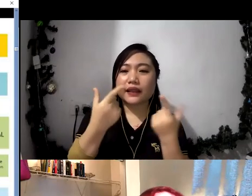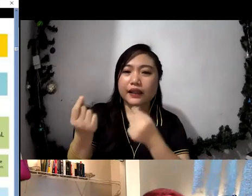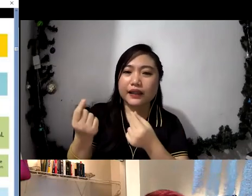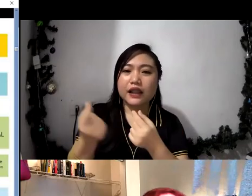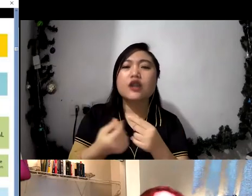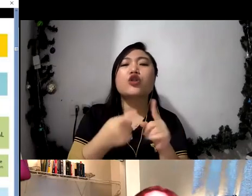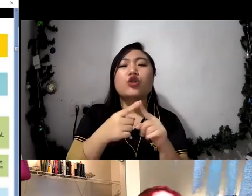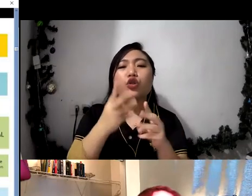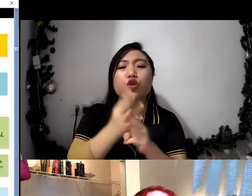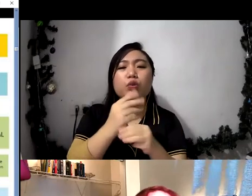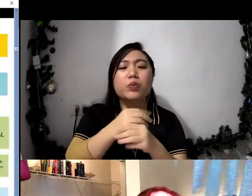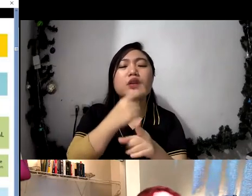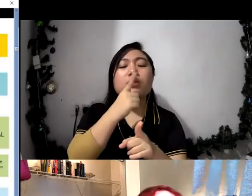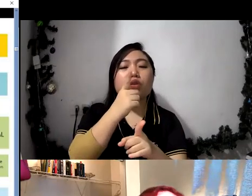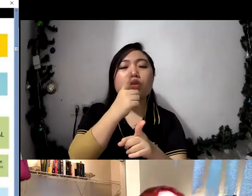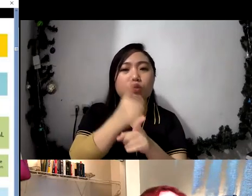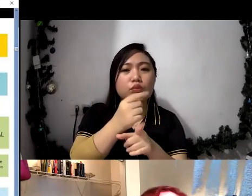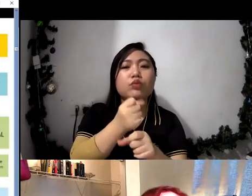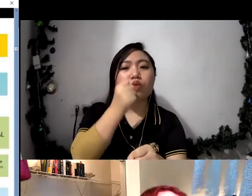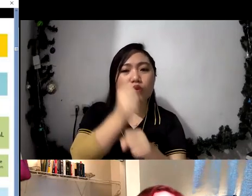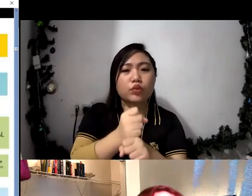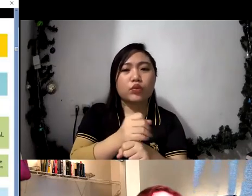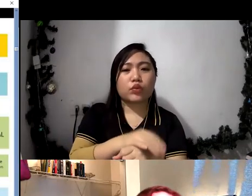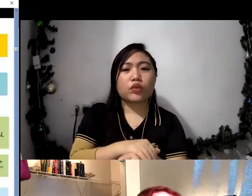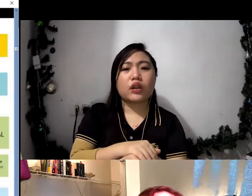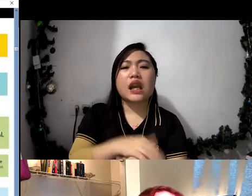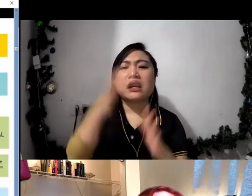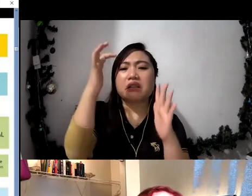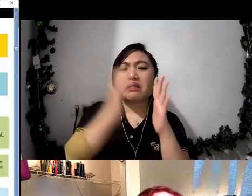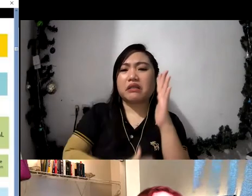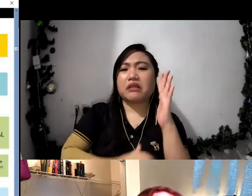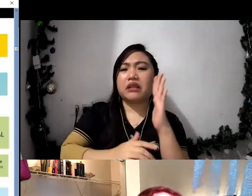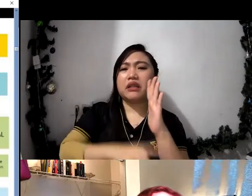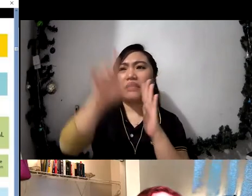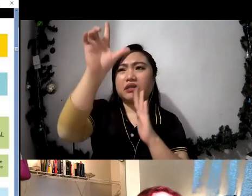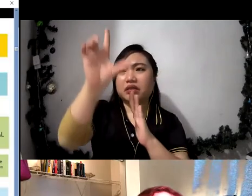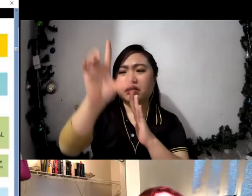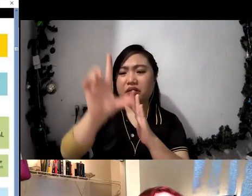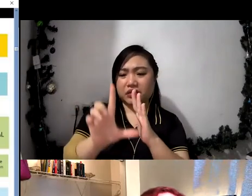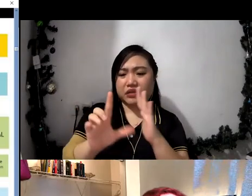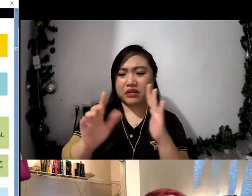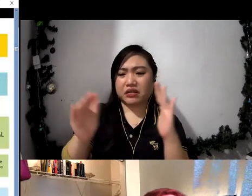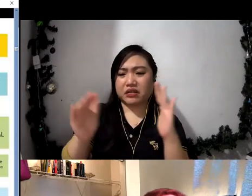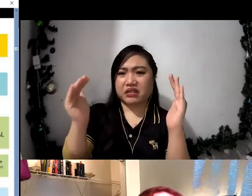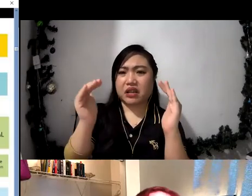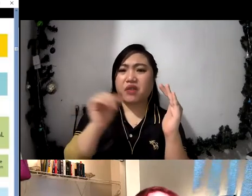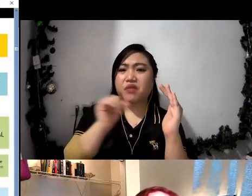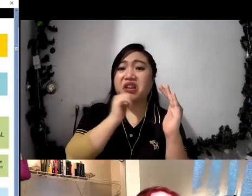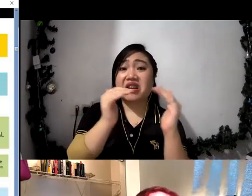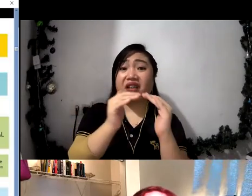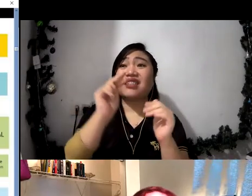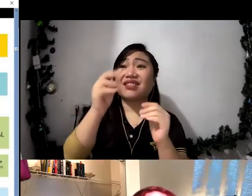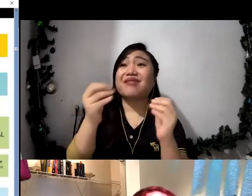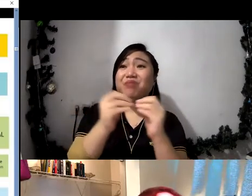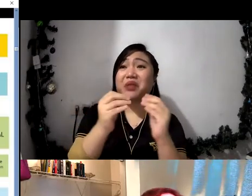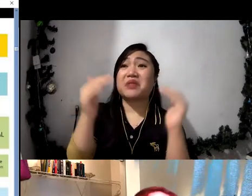natin yung sustainability na to. And then reducing inequality. Na kung magkakaroon man ng growth, no, dapat equitable, no. Hopefully